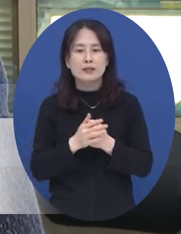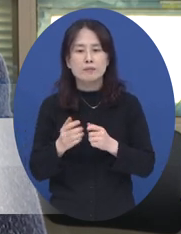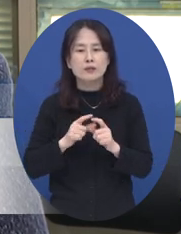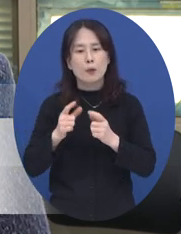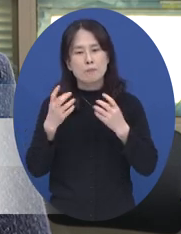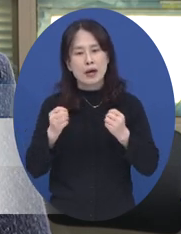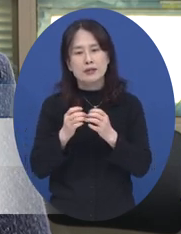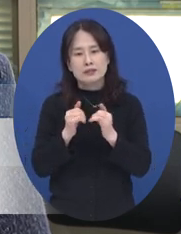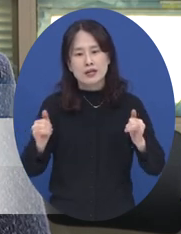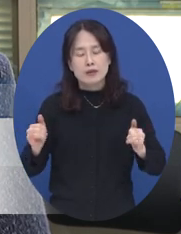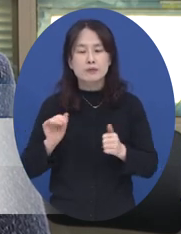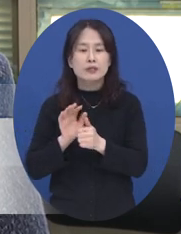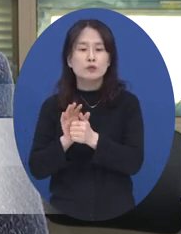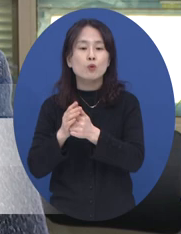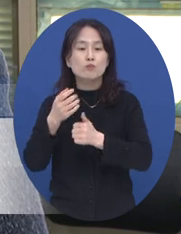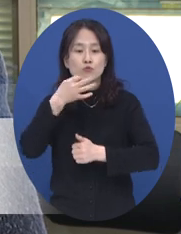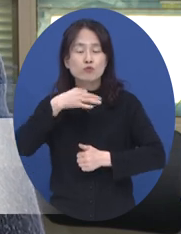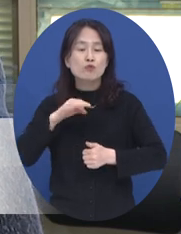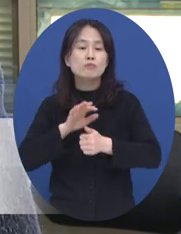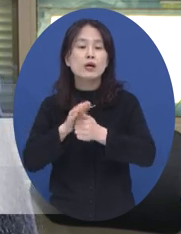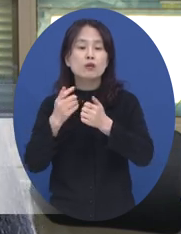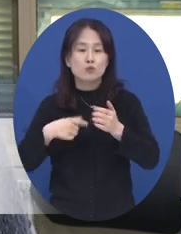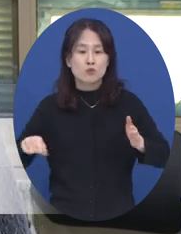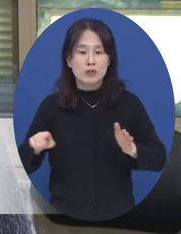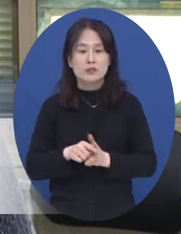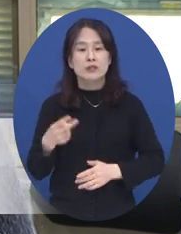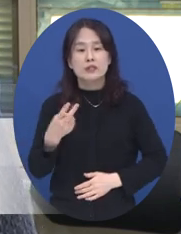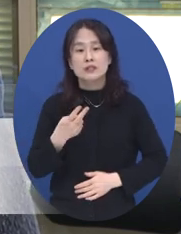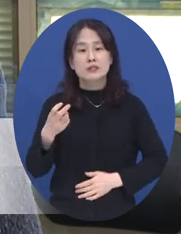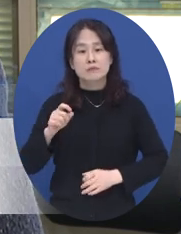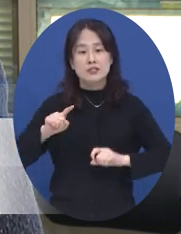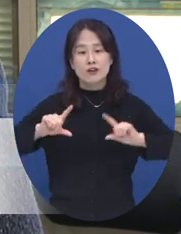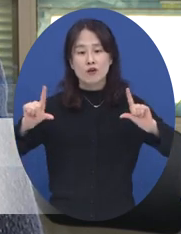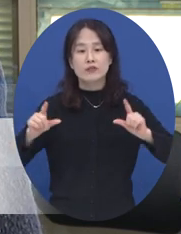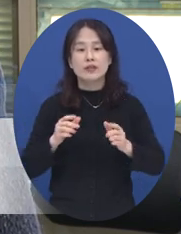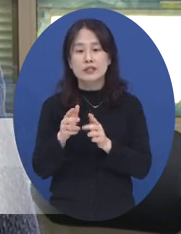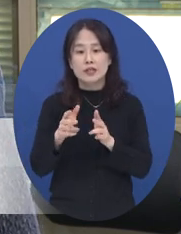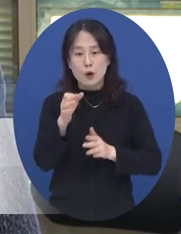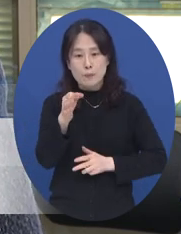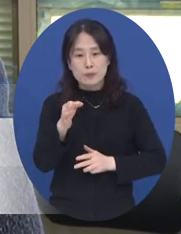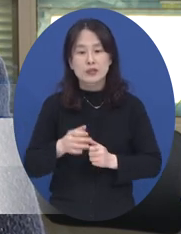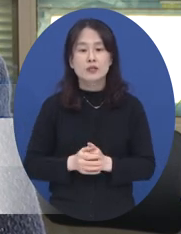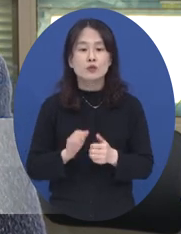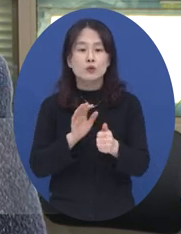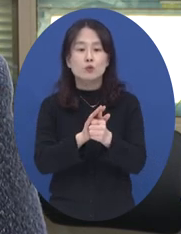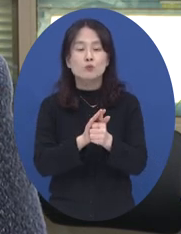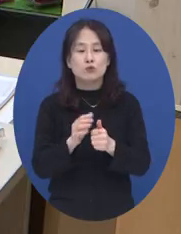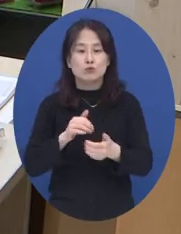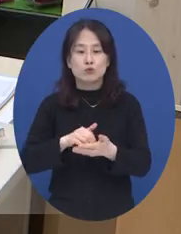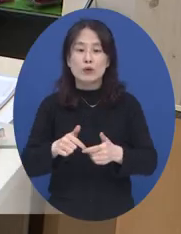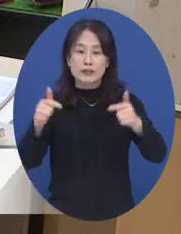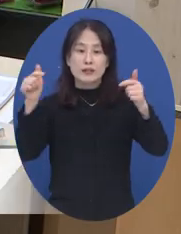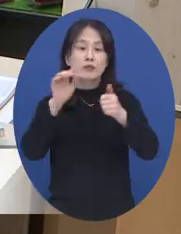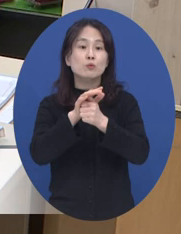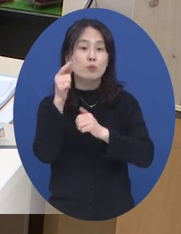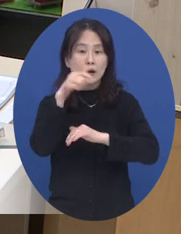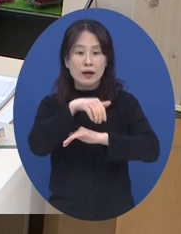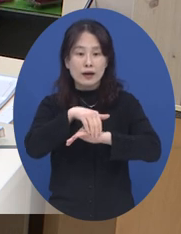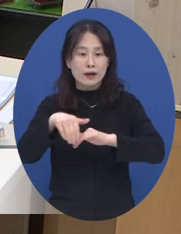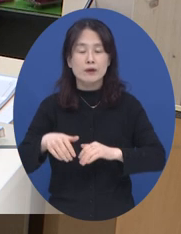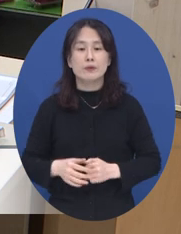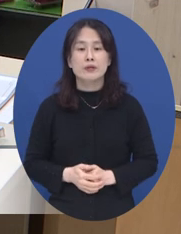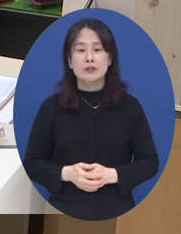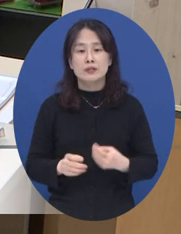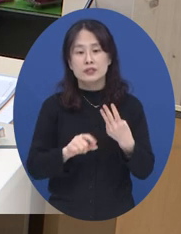많은 고민이 지원 혜택을 받을 수 있도록 21년 에는 사업이 밑이 원단 짓으로 확대하여 지원하게 되었습니다 경기도는 오는